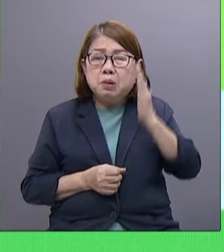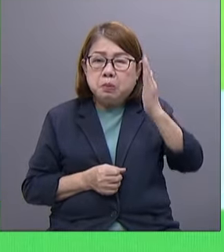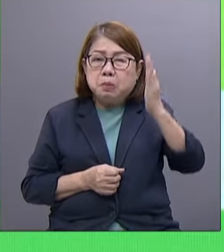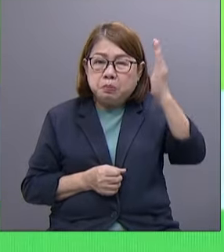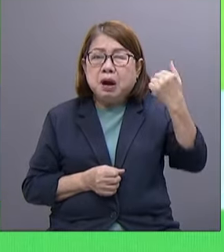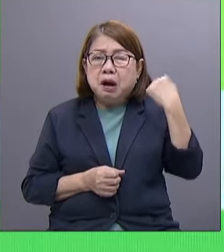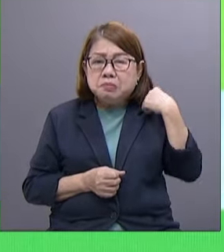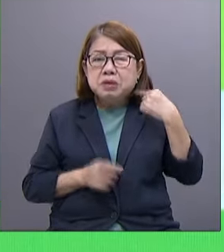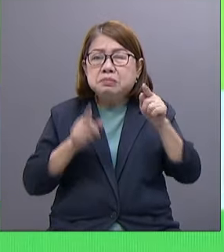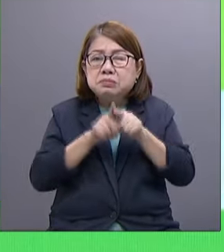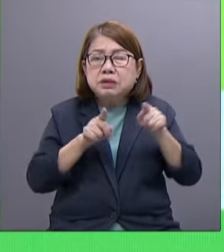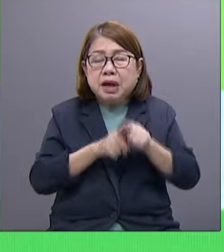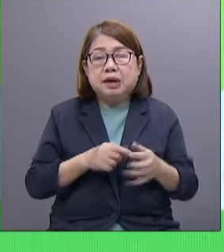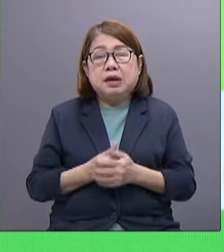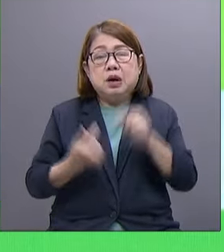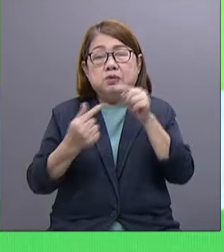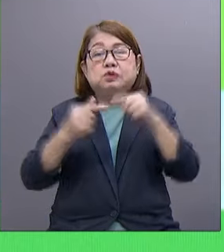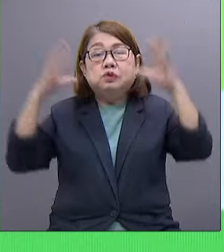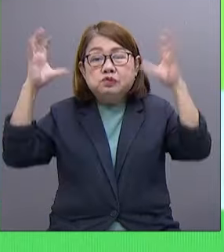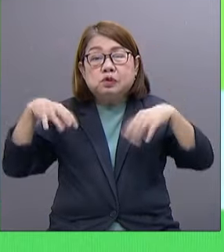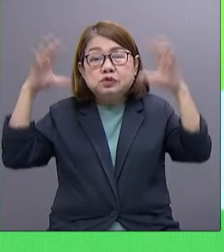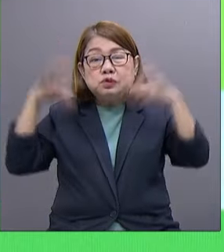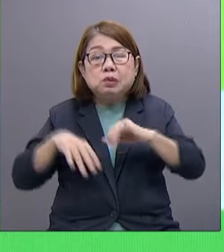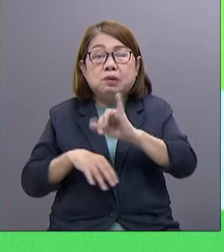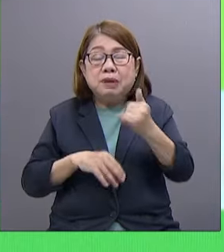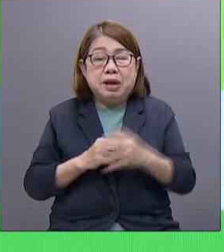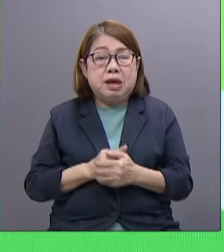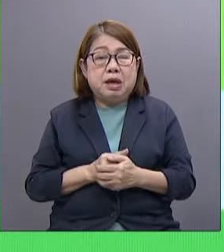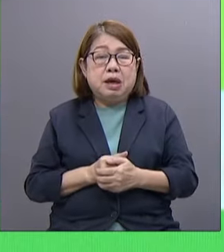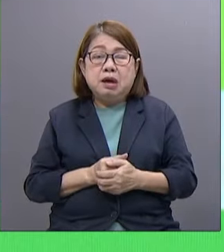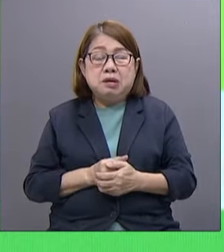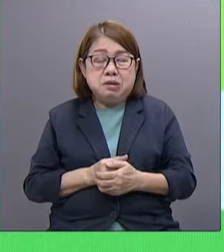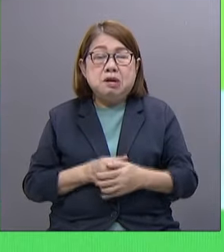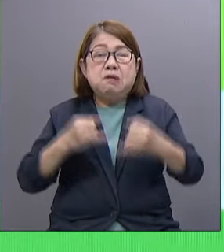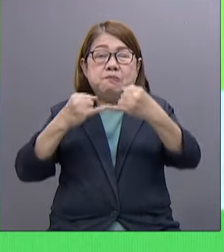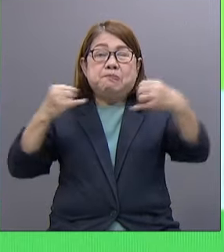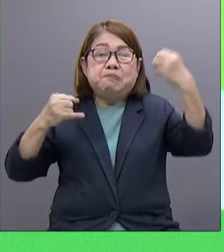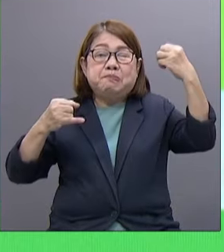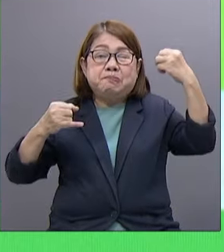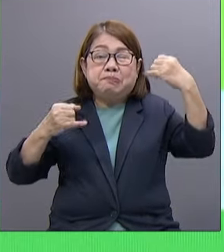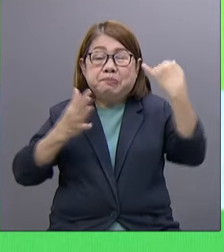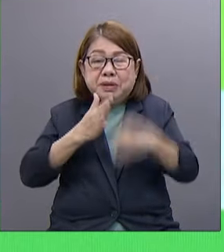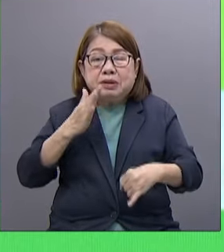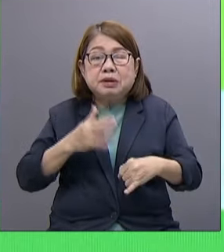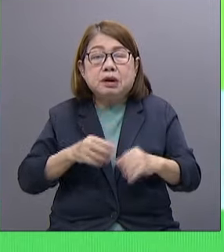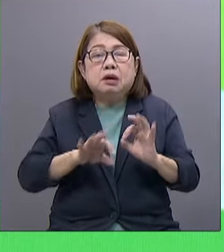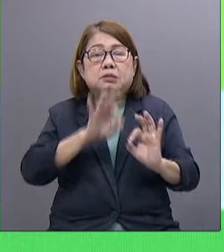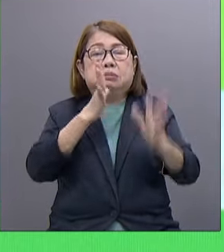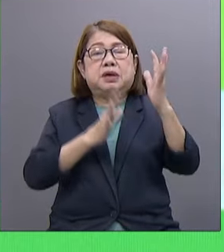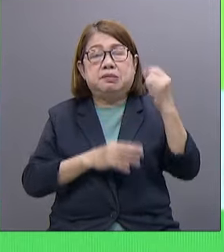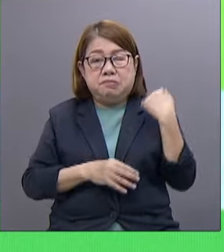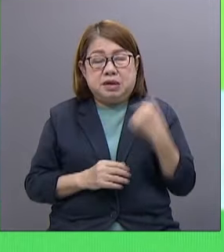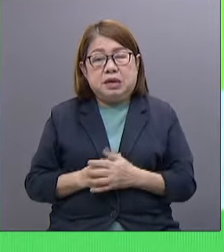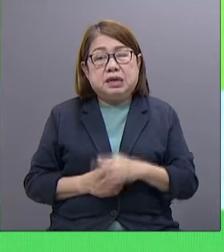เวลาแม้ว่าในช่วงฤดูฝนก็ตามฝนตกหนๆบางีไฟฟ้าก็ัดวจได้เช่นเดียวกันนะคะทีนี้ขอเรียนถามอาจารย